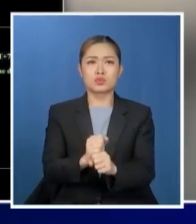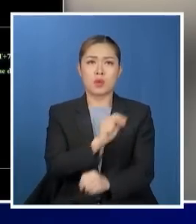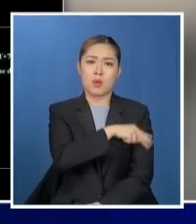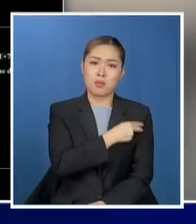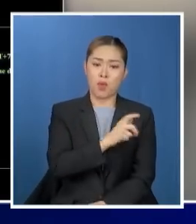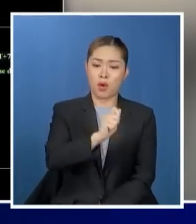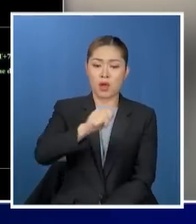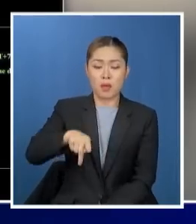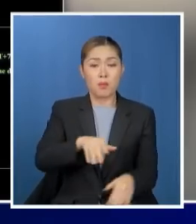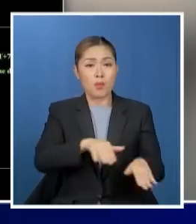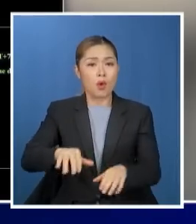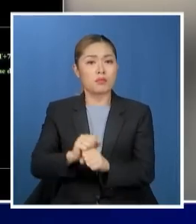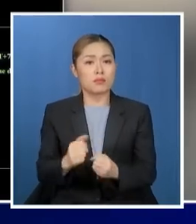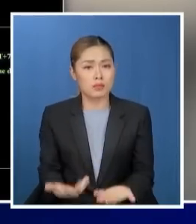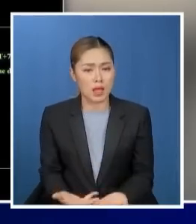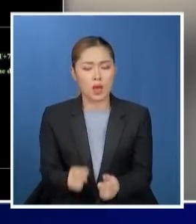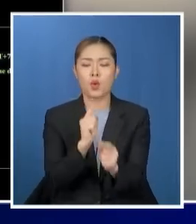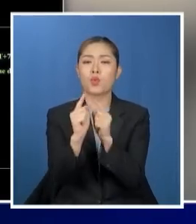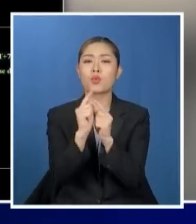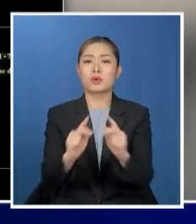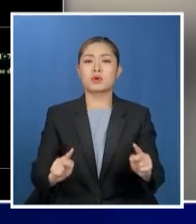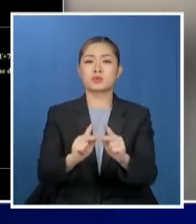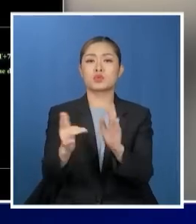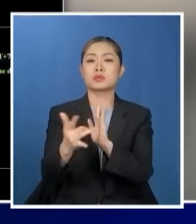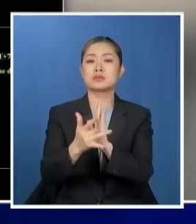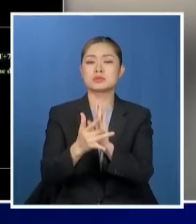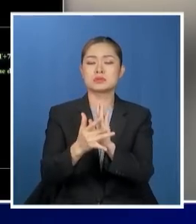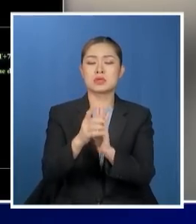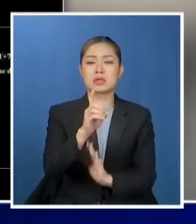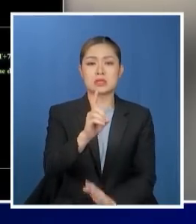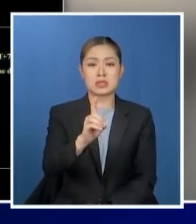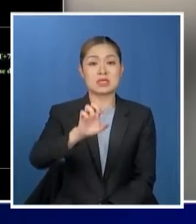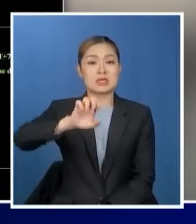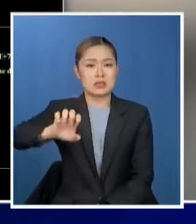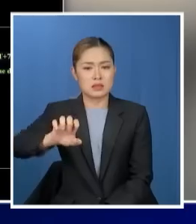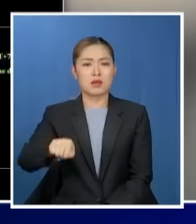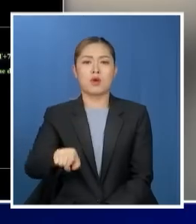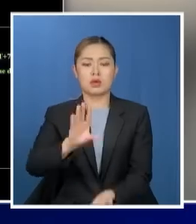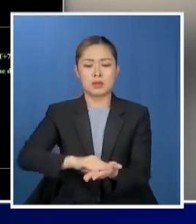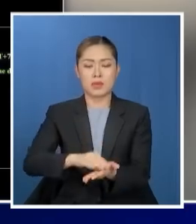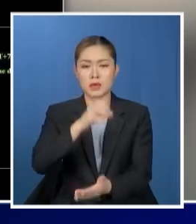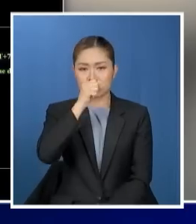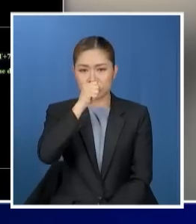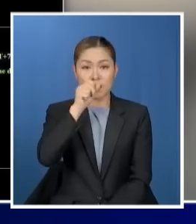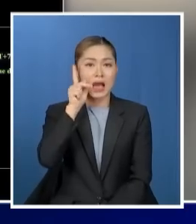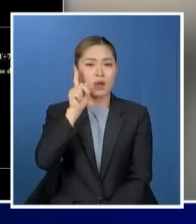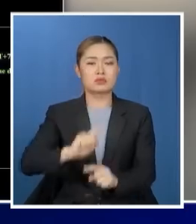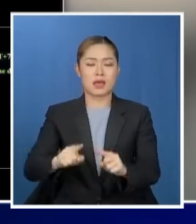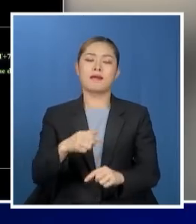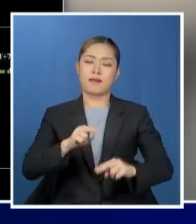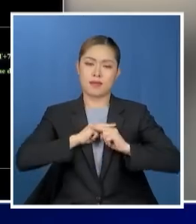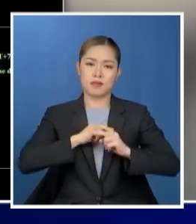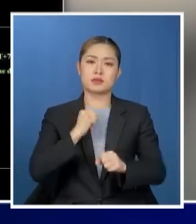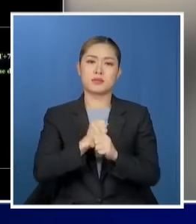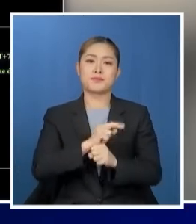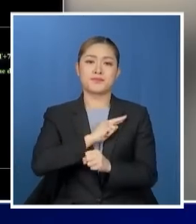มอพร้อมหรือเปล่าเบื้องต้นคุยกับกระทรวงดิจิทัลหรือกระทรวง DES DES บอกไม่ต้องให้ข้อมูลกับสื่อแต่ DES จะจัดการ